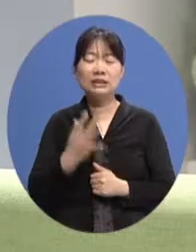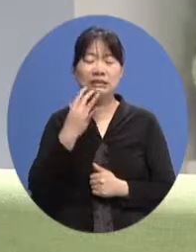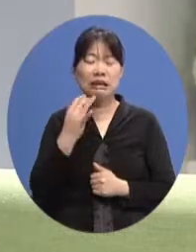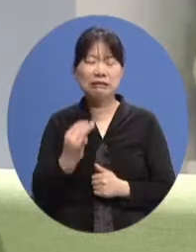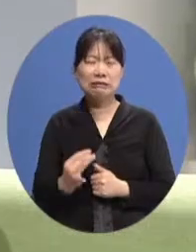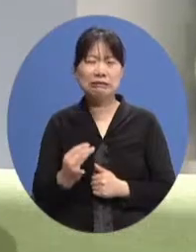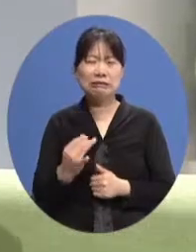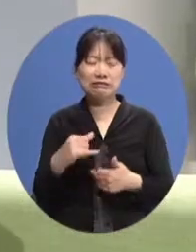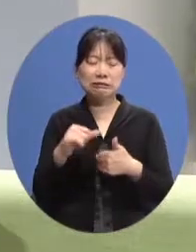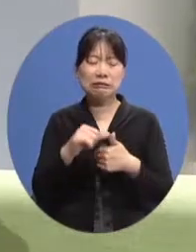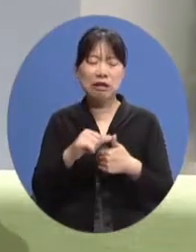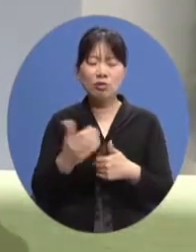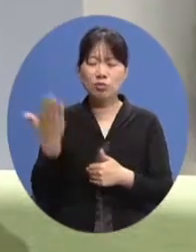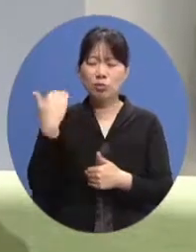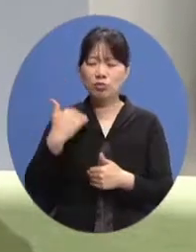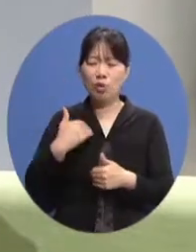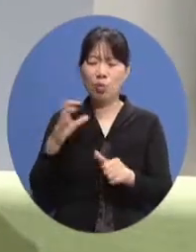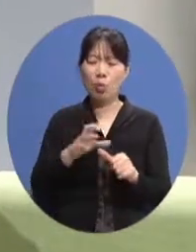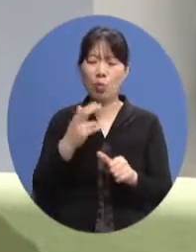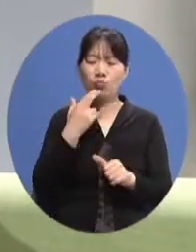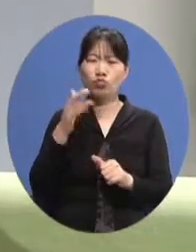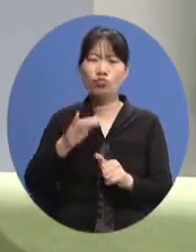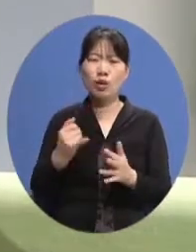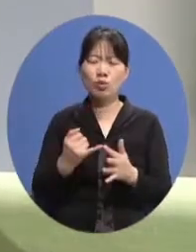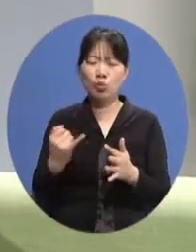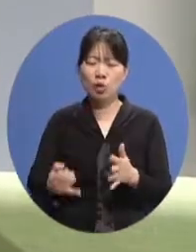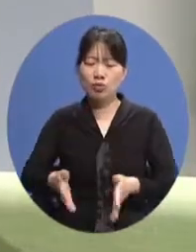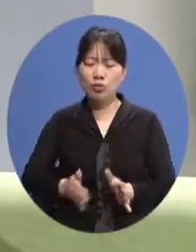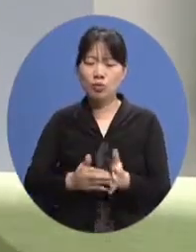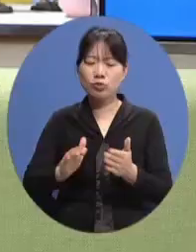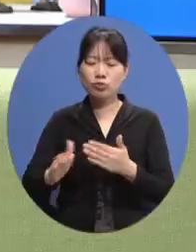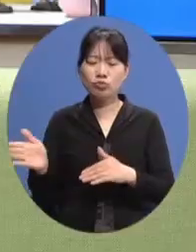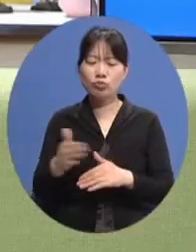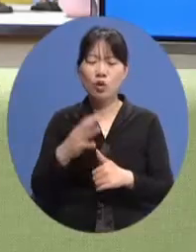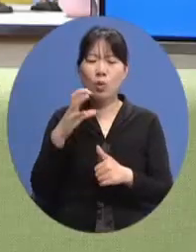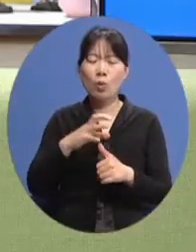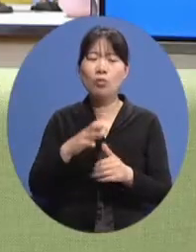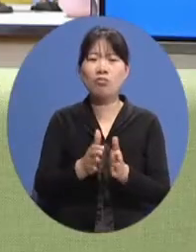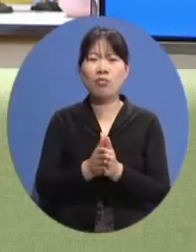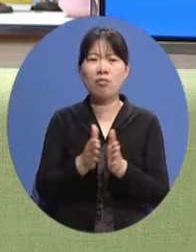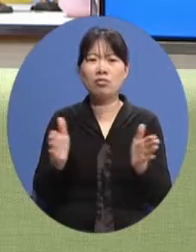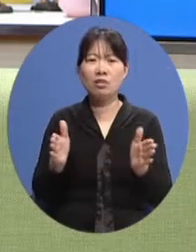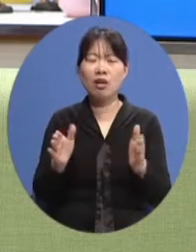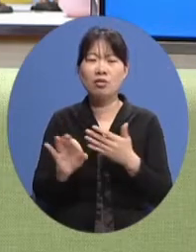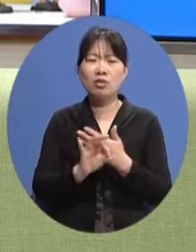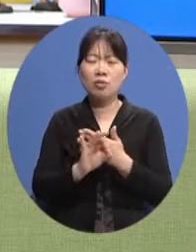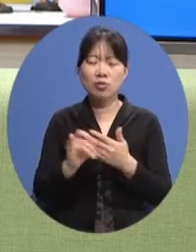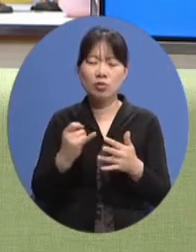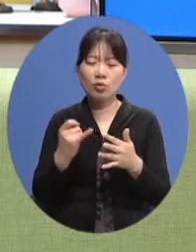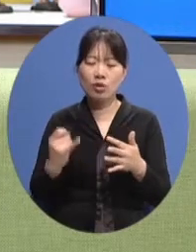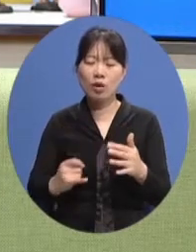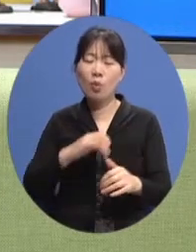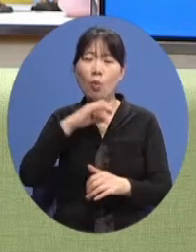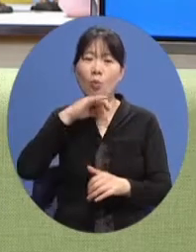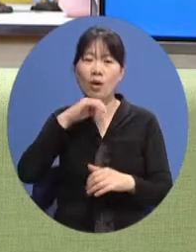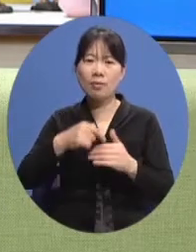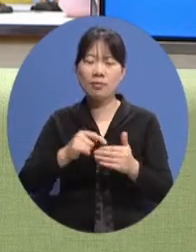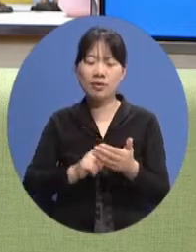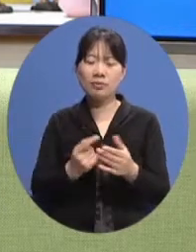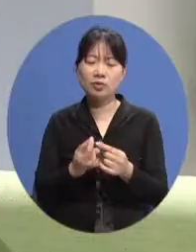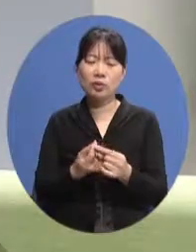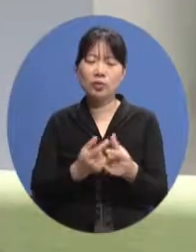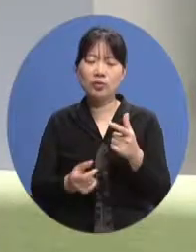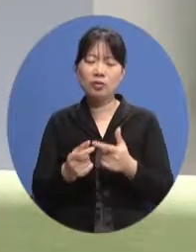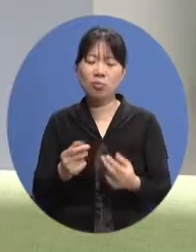당연히 아이는 그전엔 내가 혼이 안 났는데 동생 태어나고부터 이제 혼이 나기 시작하는 거죠. 그럼 이제 동생에 대한 원망감이 조금